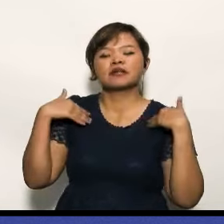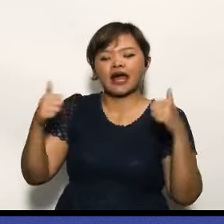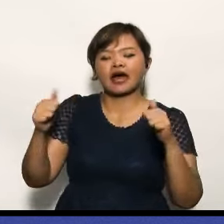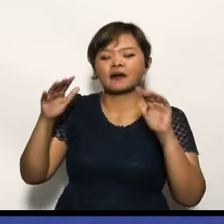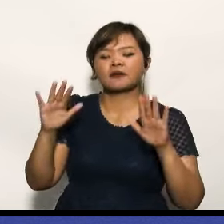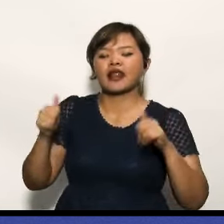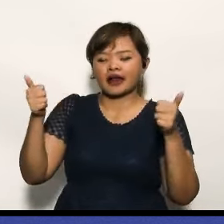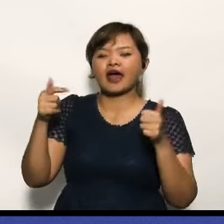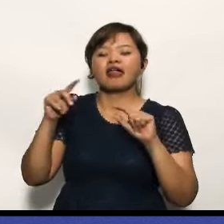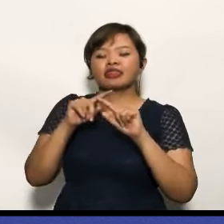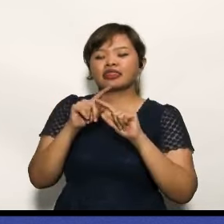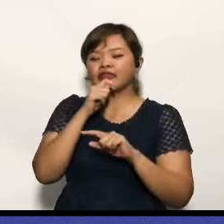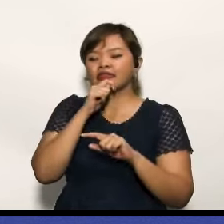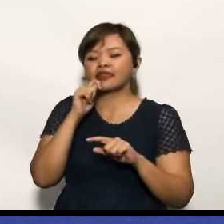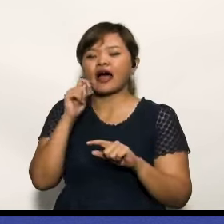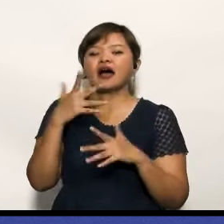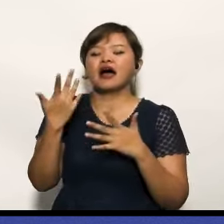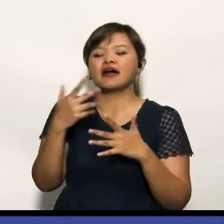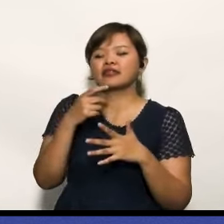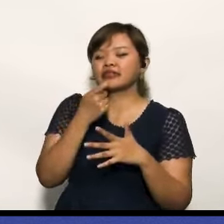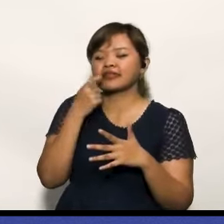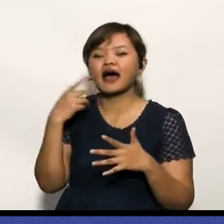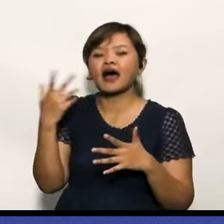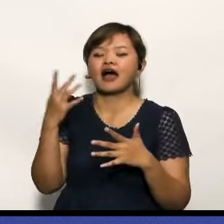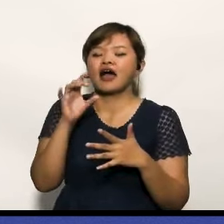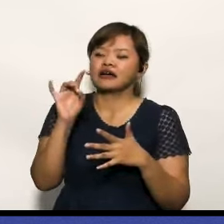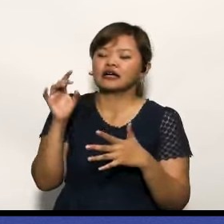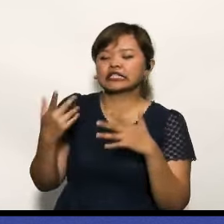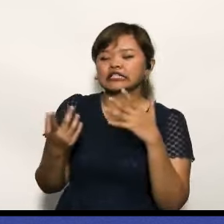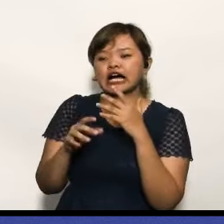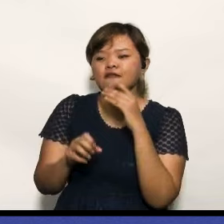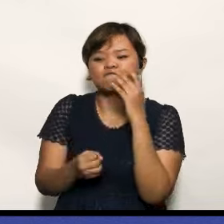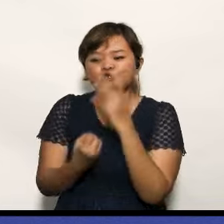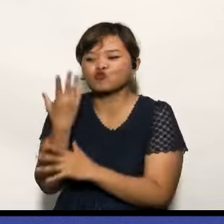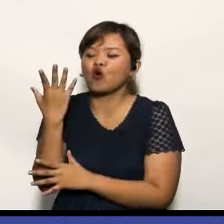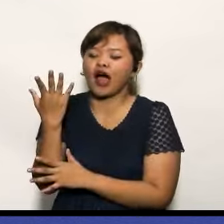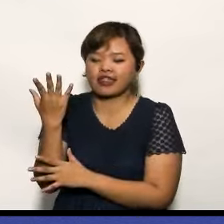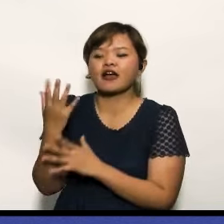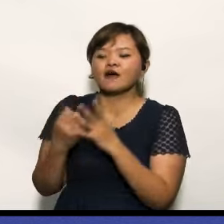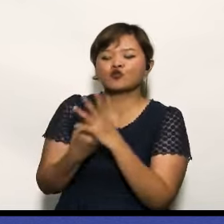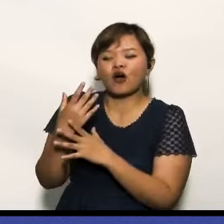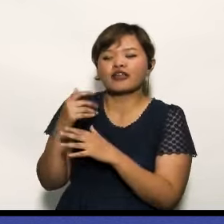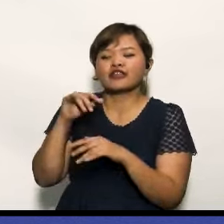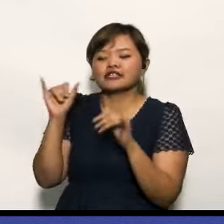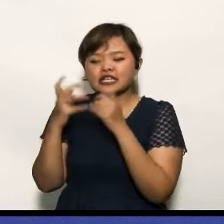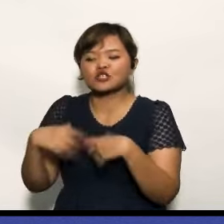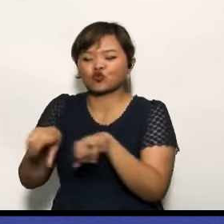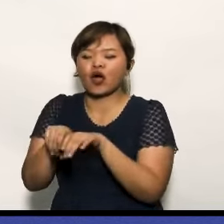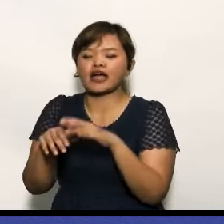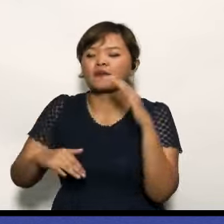tentang anak Allah, kedewasaan penuh, dan tingkat pertumbuhan yang sesuai dengan kepenuhan